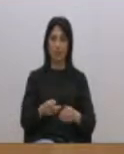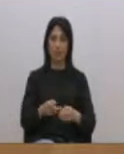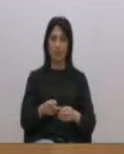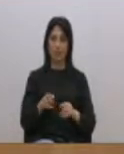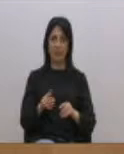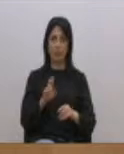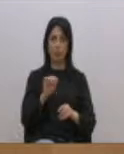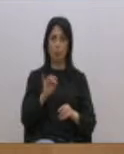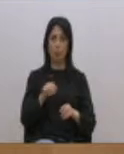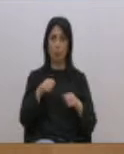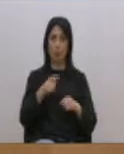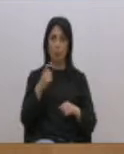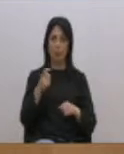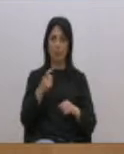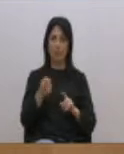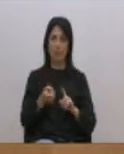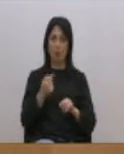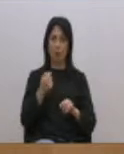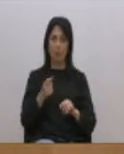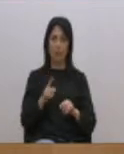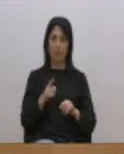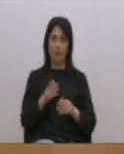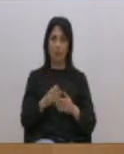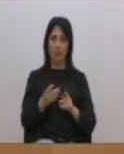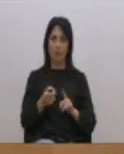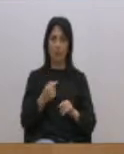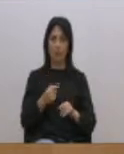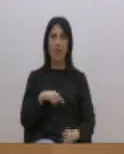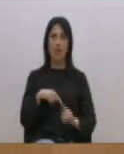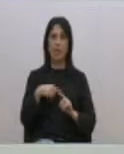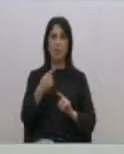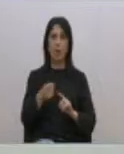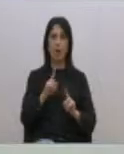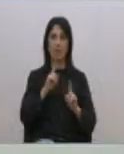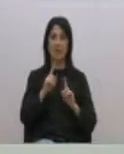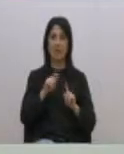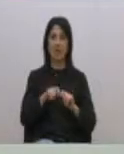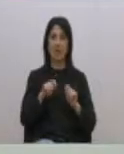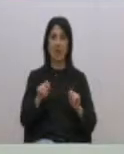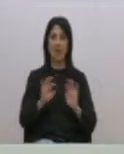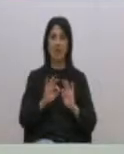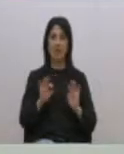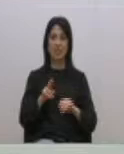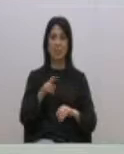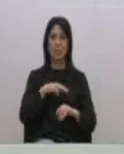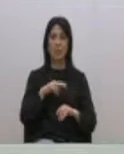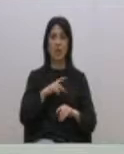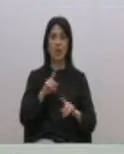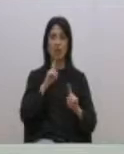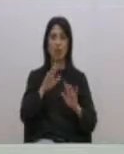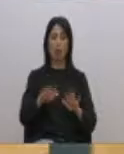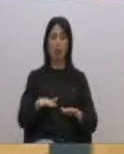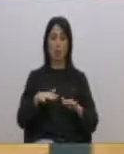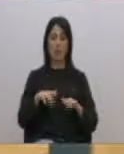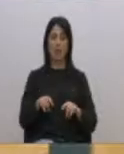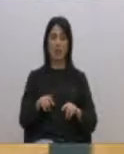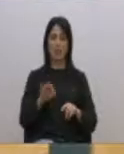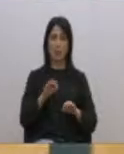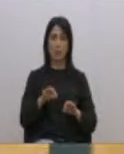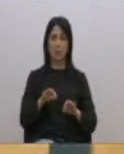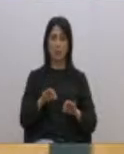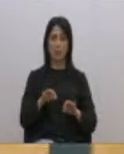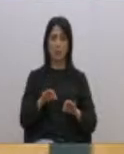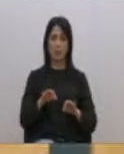Ეს ბიუროს უფლებამოსილება ამოღებულია და რატომ ვიღებთ მაინც და მაინც? Პარლამენტი გახსნილად ცხადდება პარლამენტის პლენარულ სხდომაზე. Ამაზე მეუბნებით?